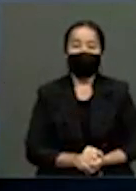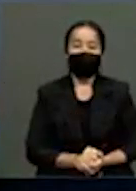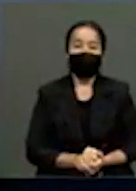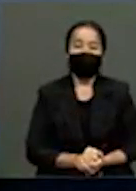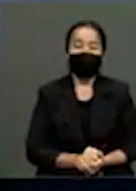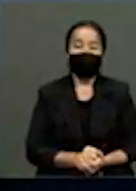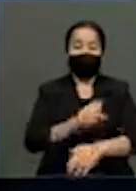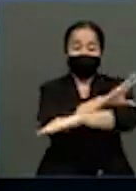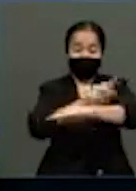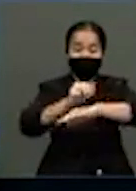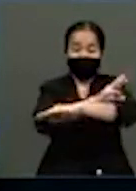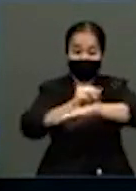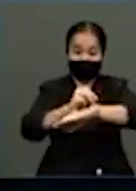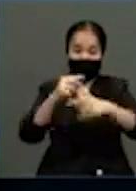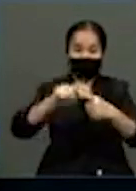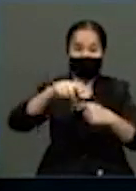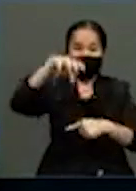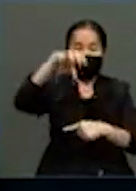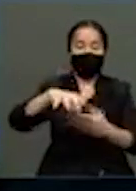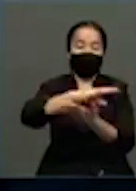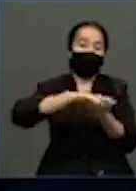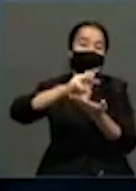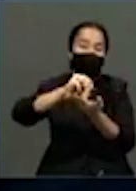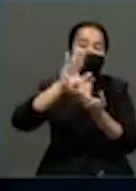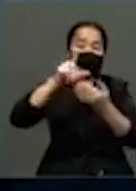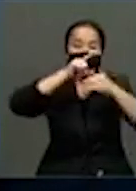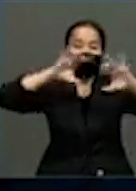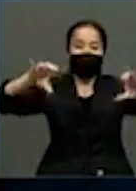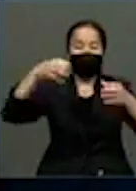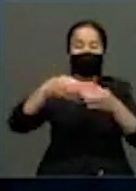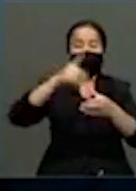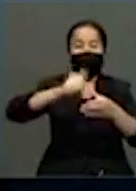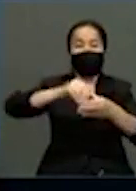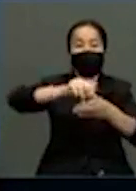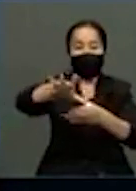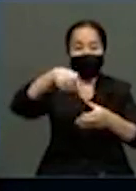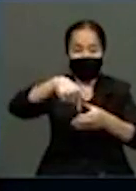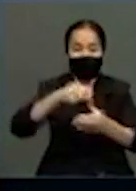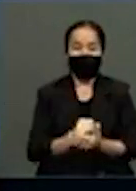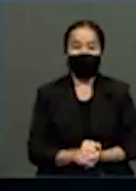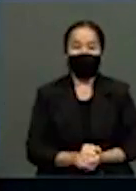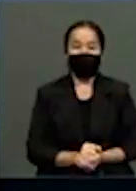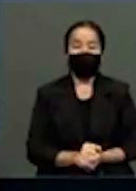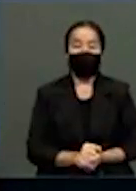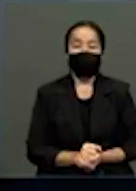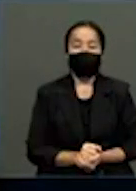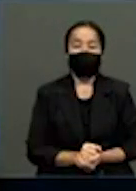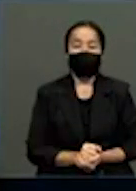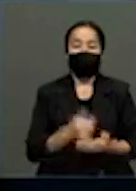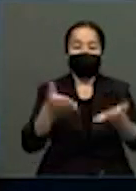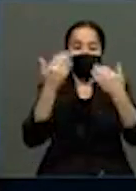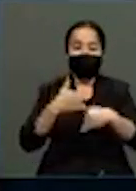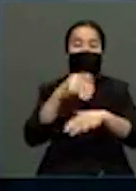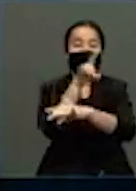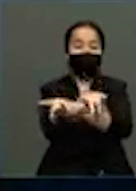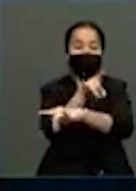มหาสารคามอยู่ที่กันทรวิชัยนะครับเป็นมหาลัยของรัฐนะครับแล้วก็เพชรบุรีนะครับ